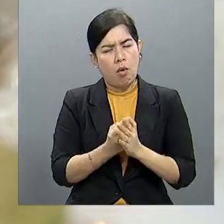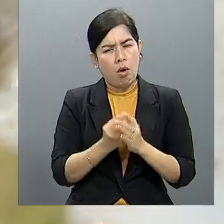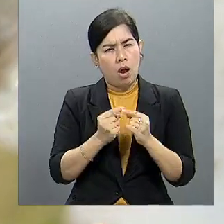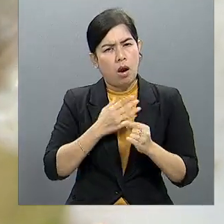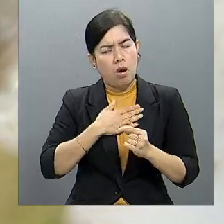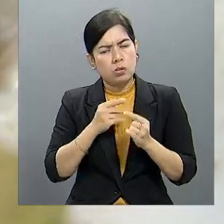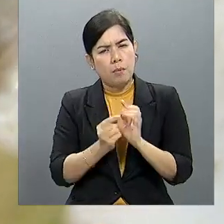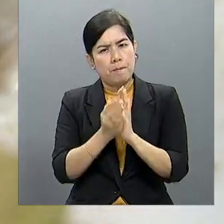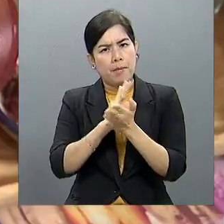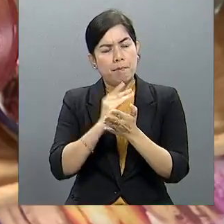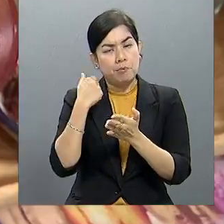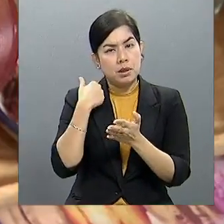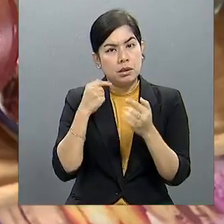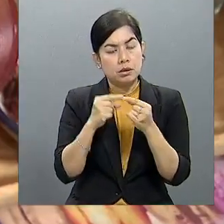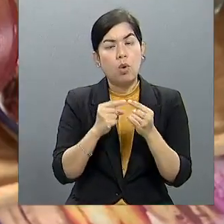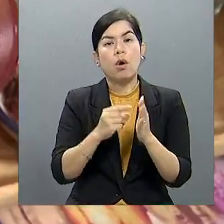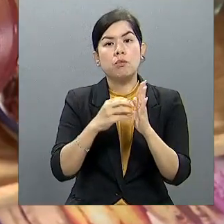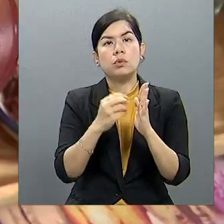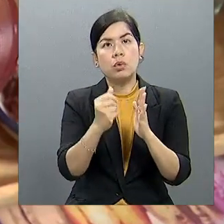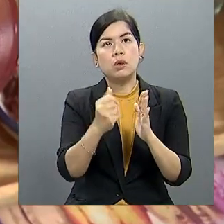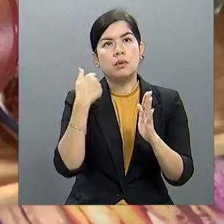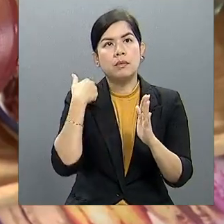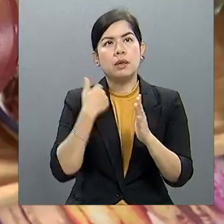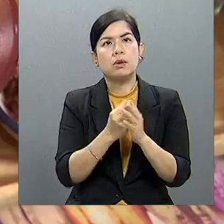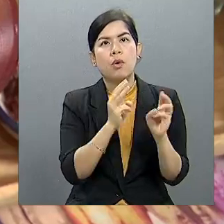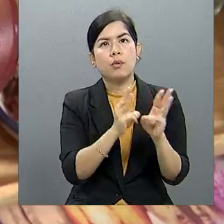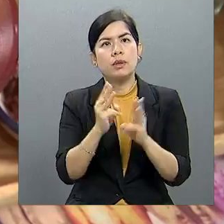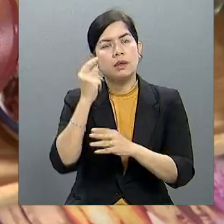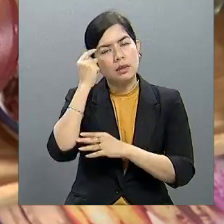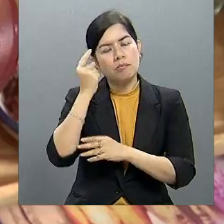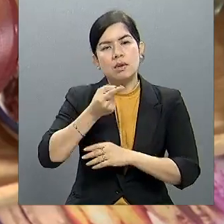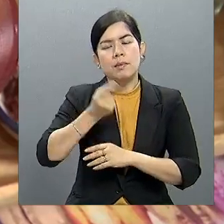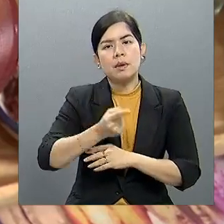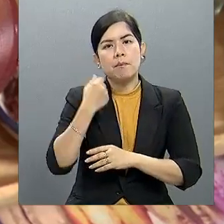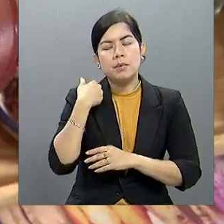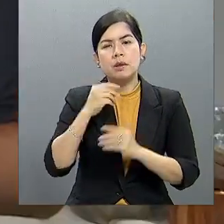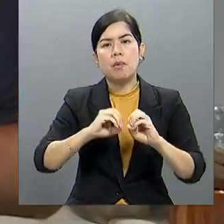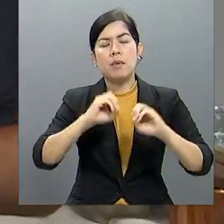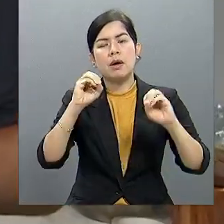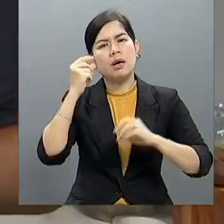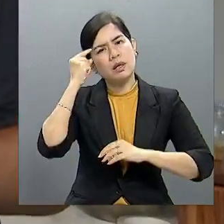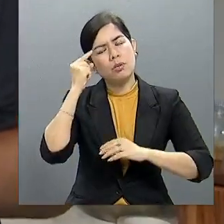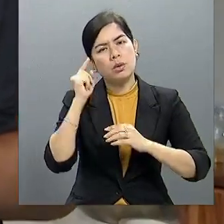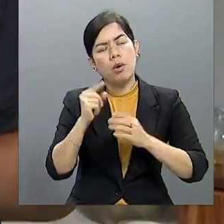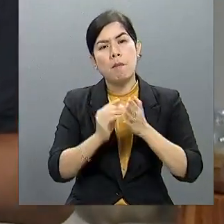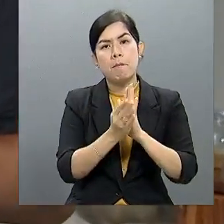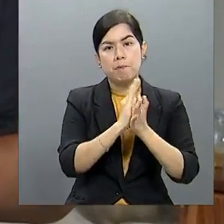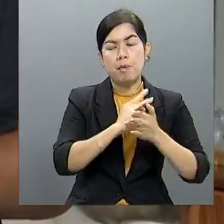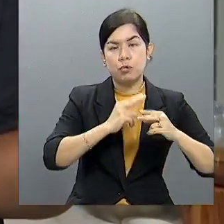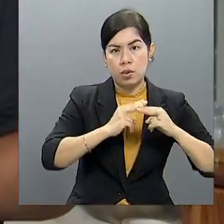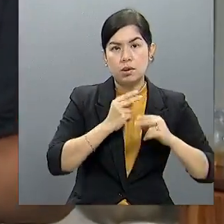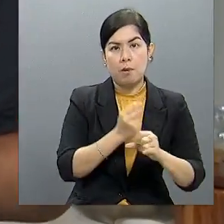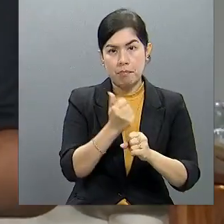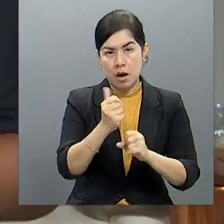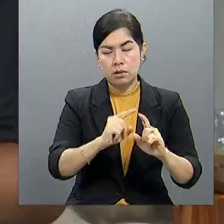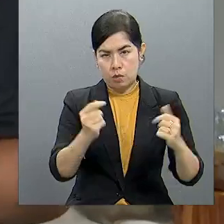เคยทำบางคน เราย armsู่กที่เราตื่นมาทำแบบเดน ๆ ท corazónไม่เคยคิดนอกกอ ไม่เคยรวทําอย่อื่นแตวัี้เราคิดนอกอบ แลส